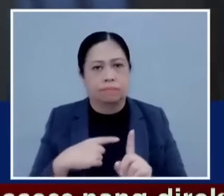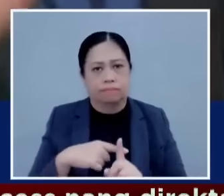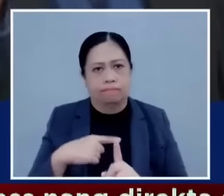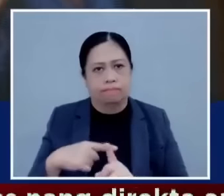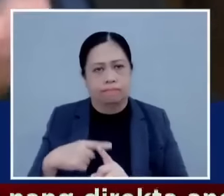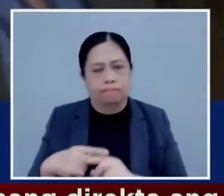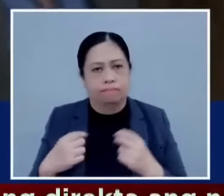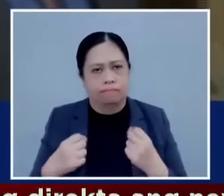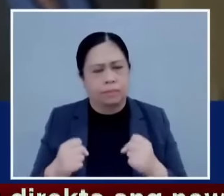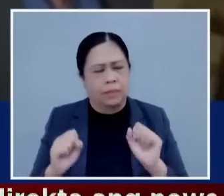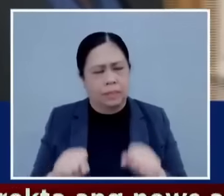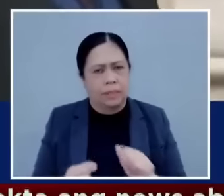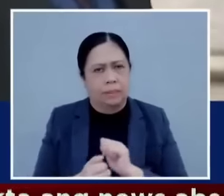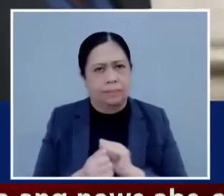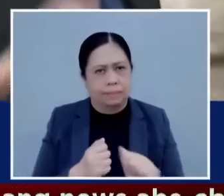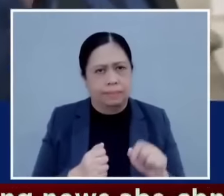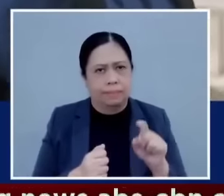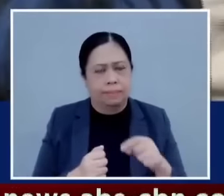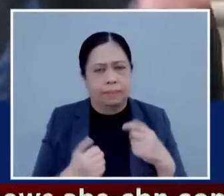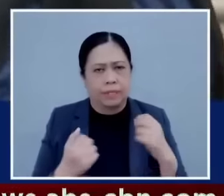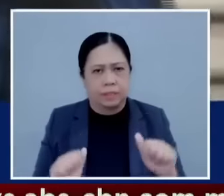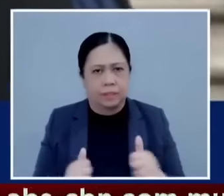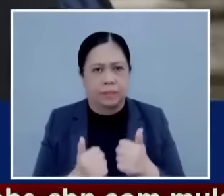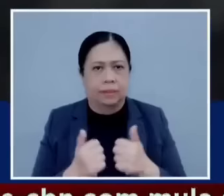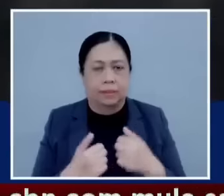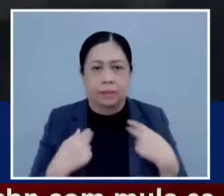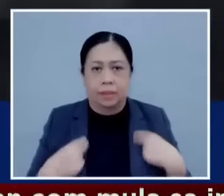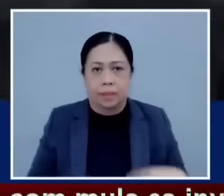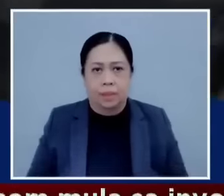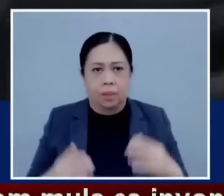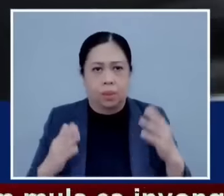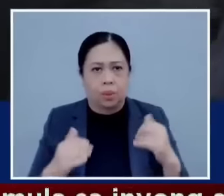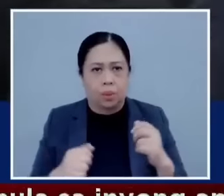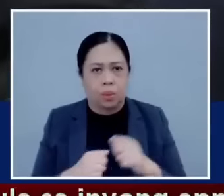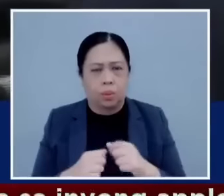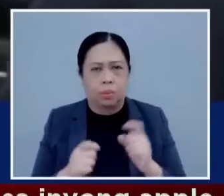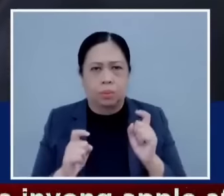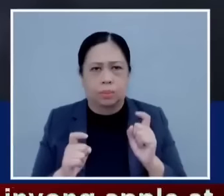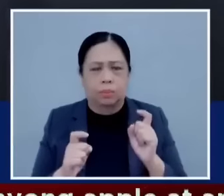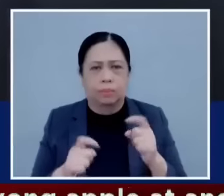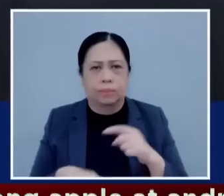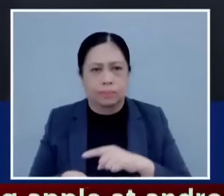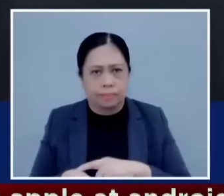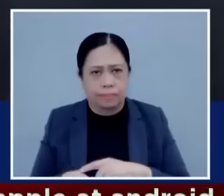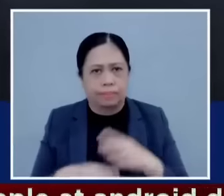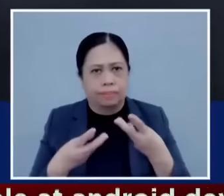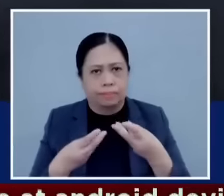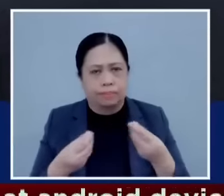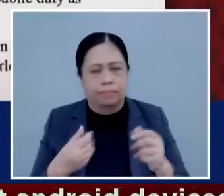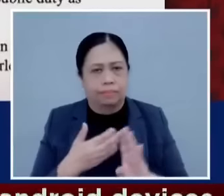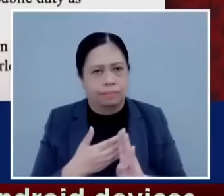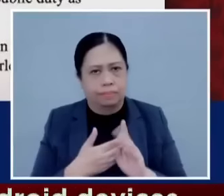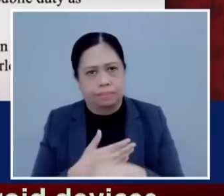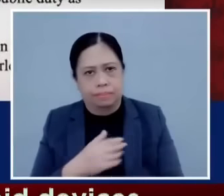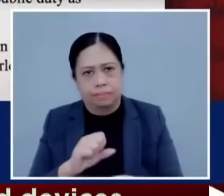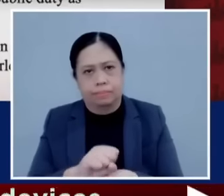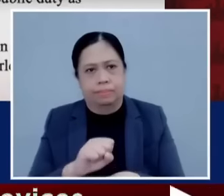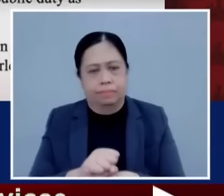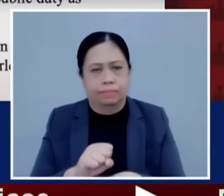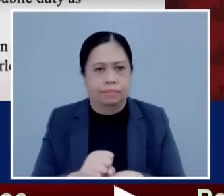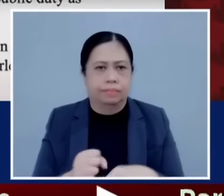na malalampasan ang hamon sa kalusugan at umaasang sa pinakamadaling panahon ay tuluyang makababalik sa pagganap sa kanyang